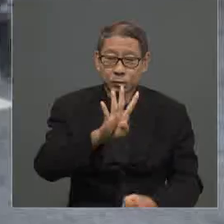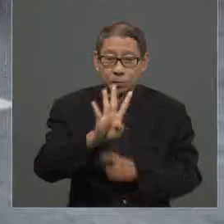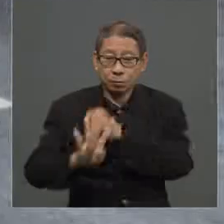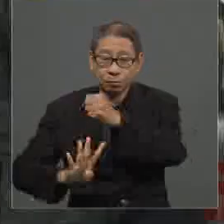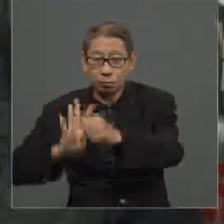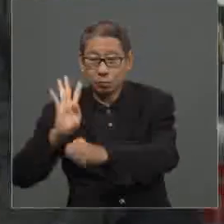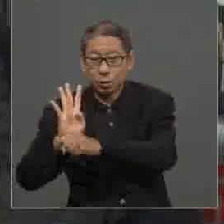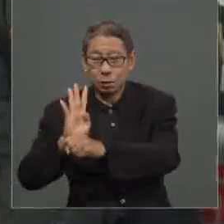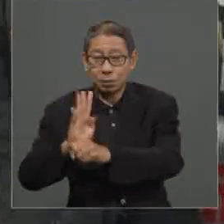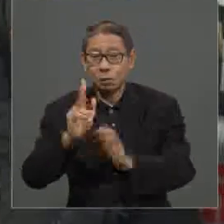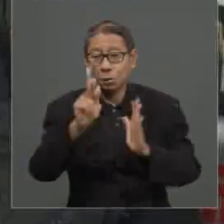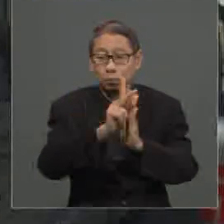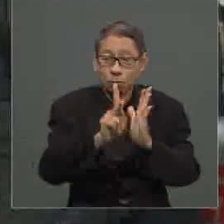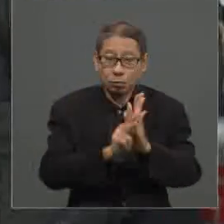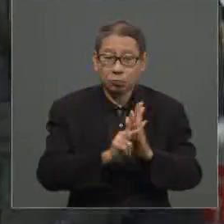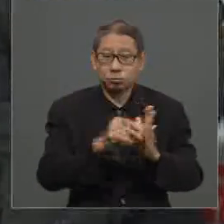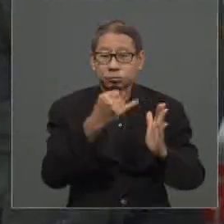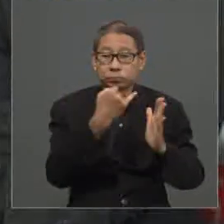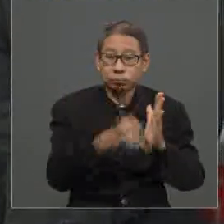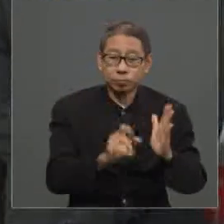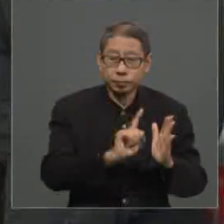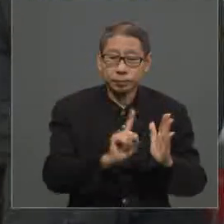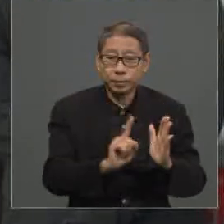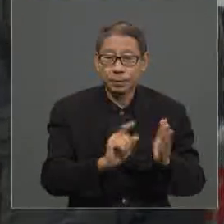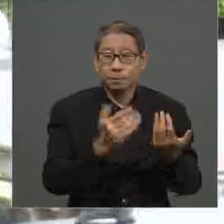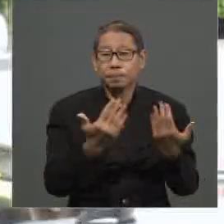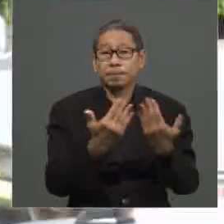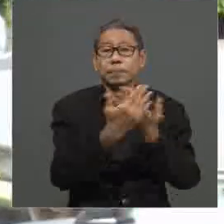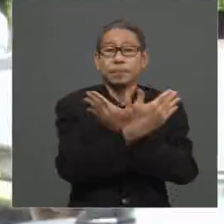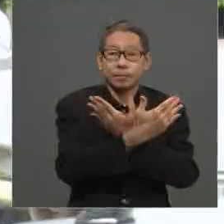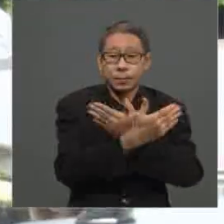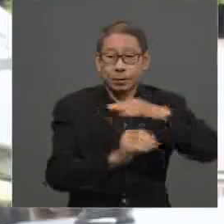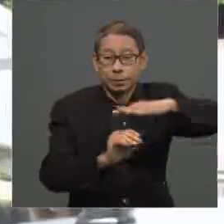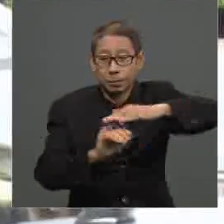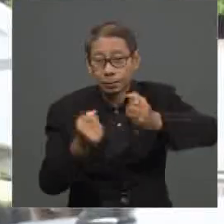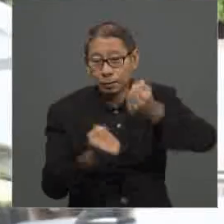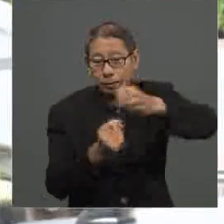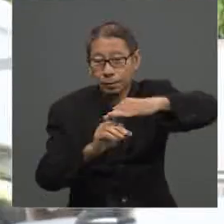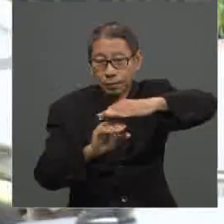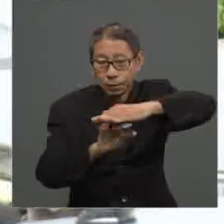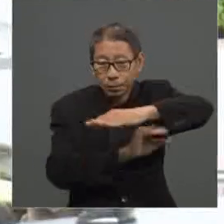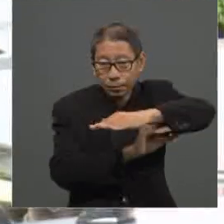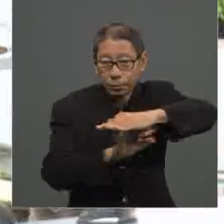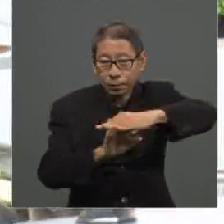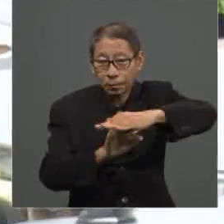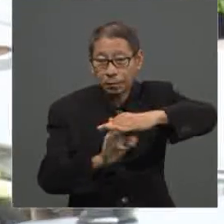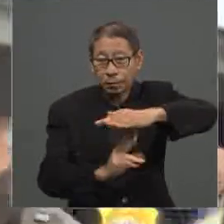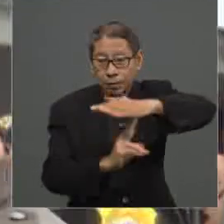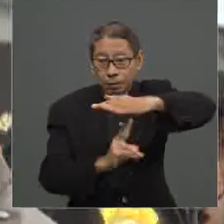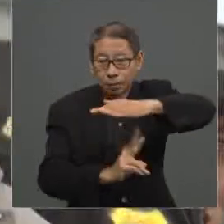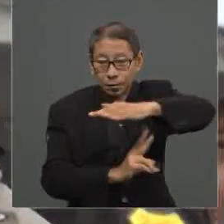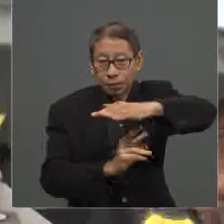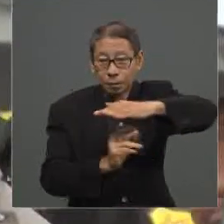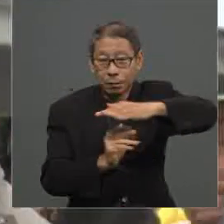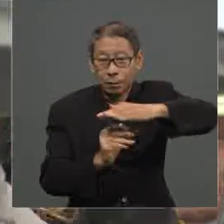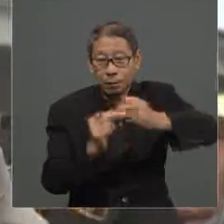ช่องโหว่กฎหมายตรงไหนยังไงหรือเปล่าอย่างเช่นเขาไปเปลี่ยนโน่นเปลี่ยนนี่เปลี่ยนคลาส C ซึ่งวันนี้ขนส่งบอกว่าเปรียบเสมือนกระดูกสันหลังของรถอย่างเงี้ยพอ